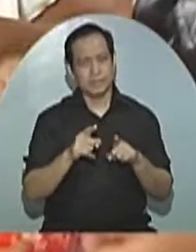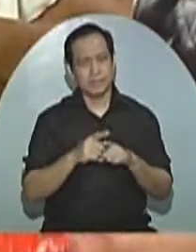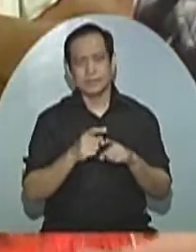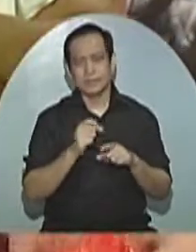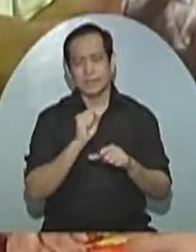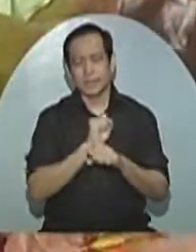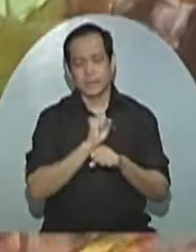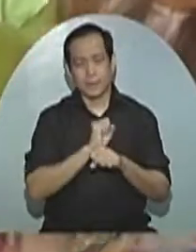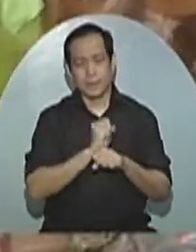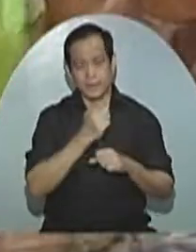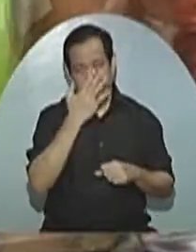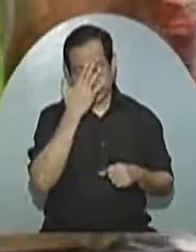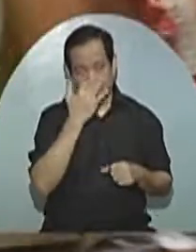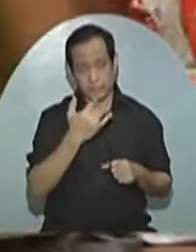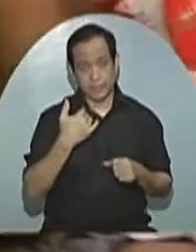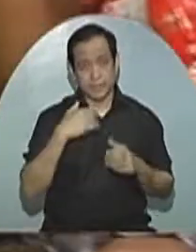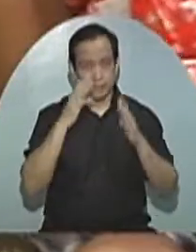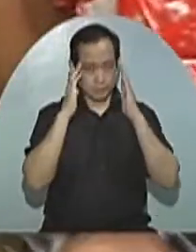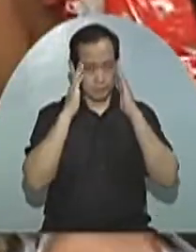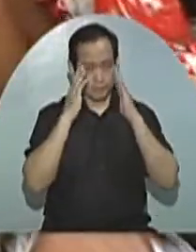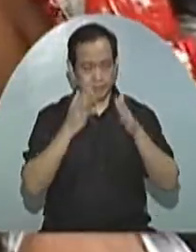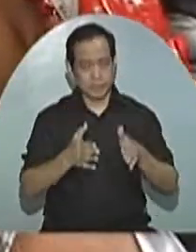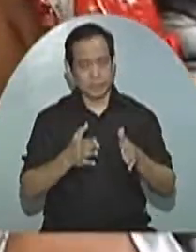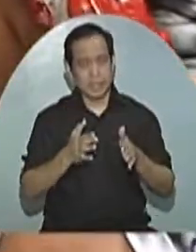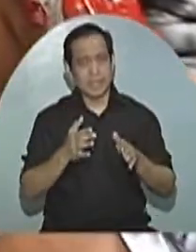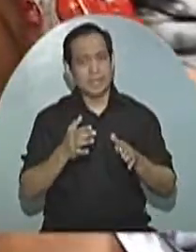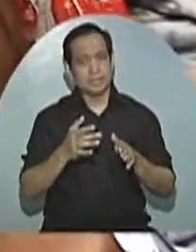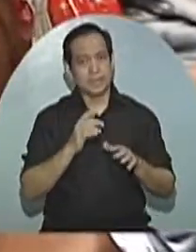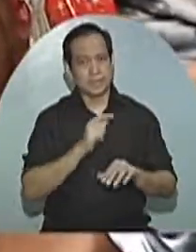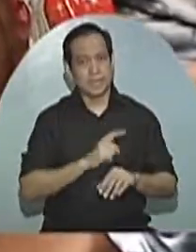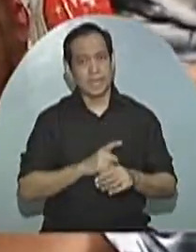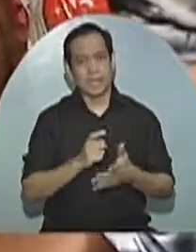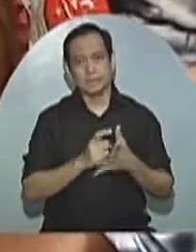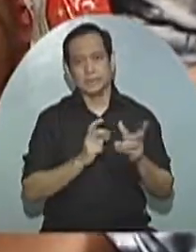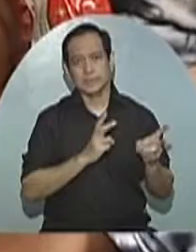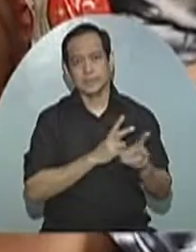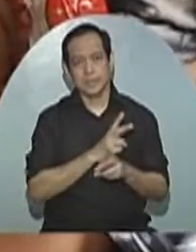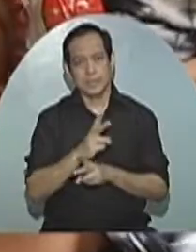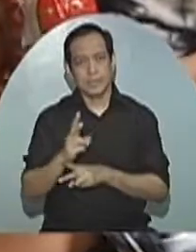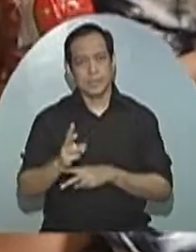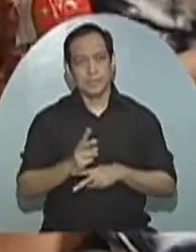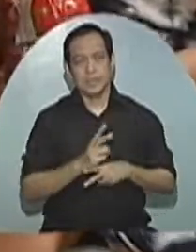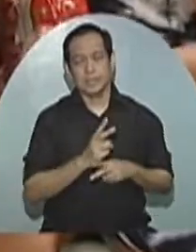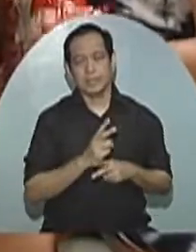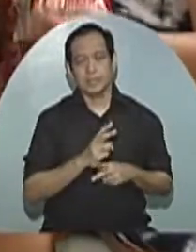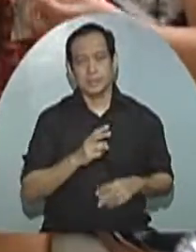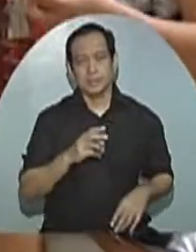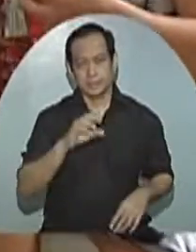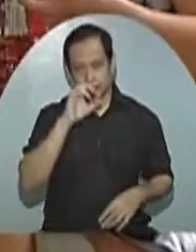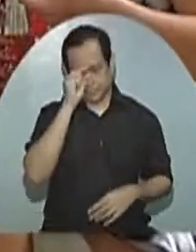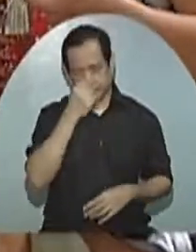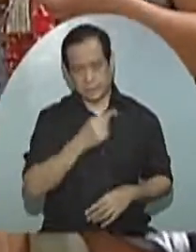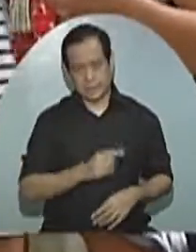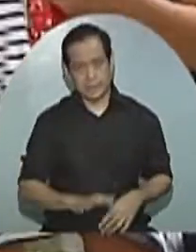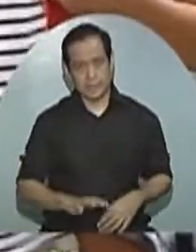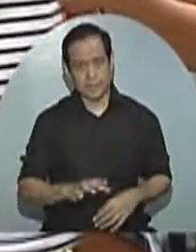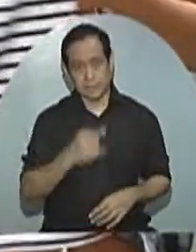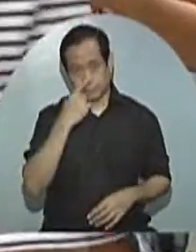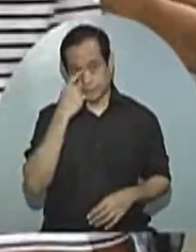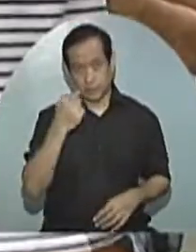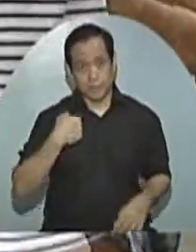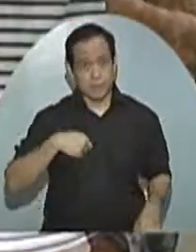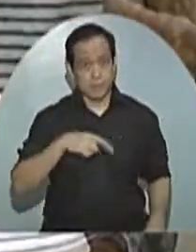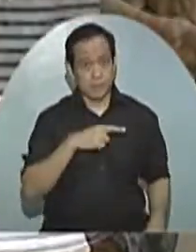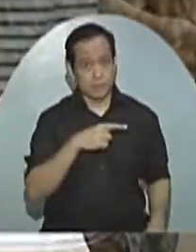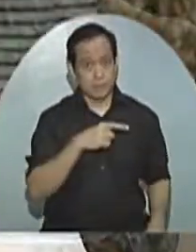makapaghanap buhay. Kaya ibinubuhos nila ang oras sa pag-aalaga ng kanilang apo. Kasi kami naman